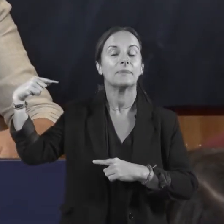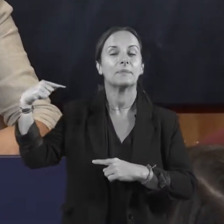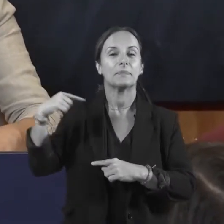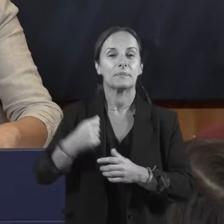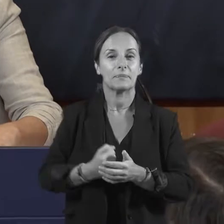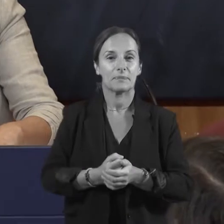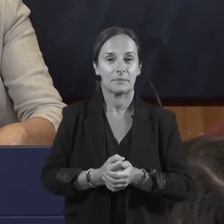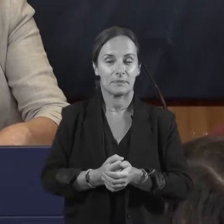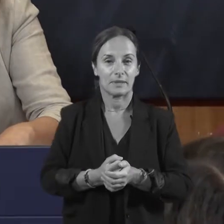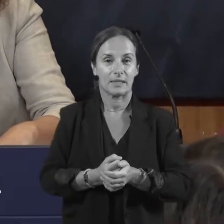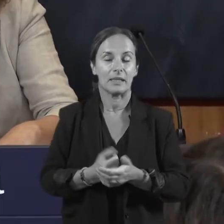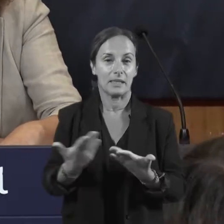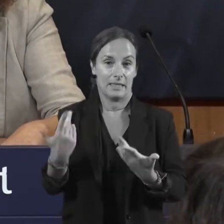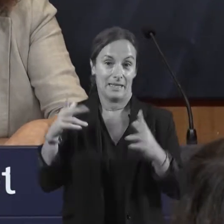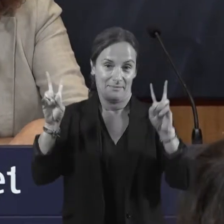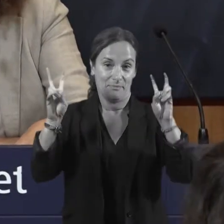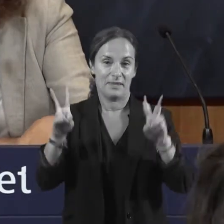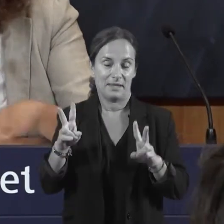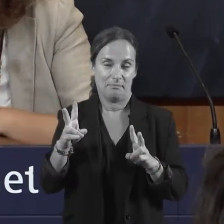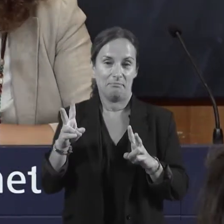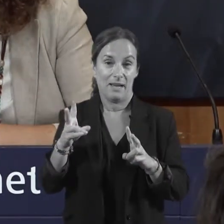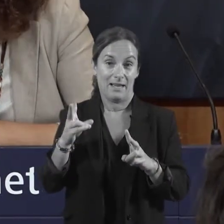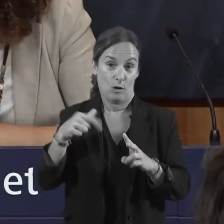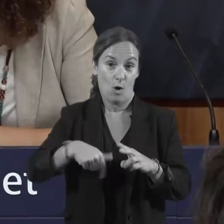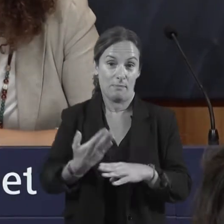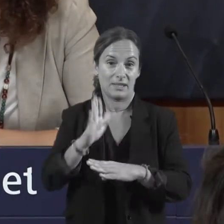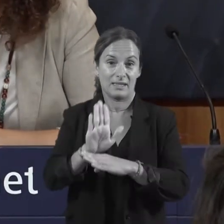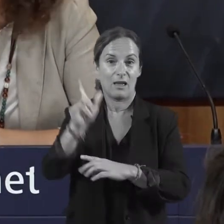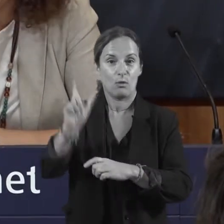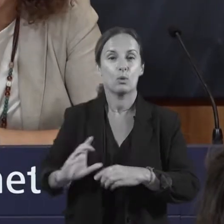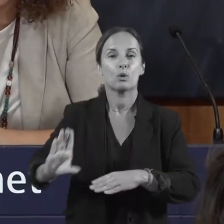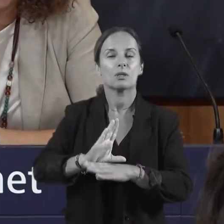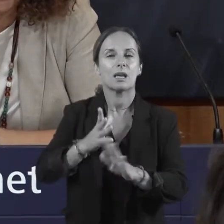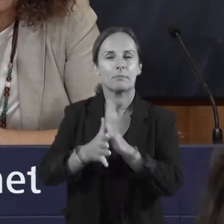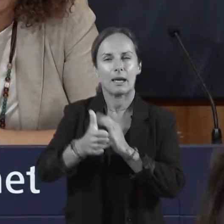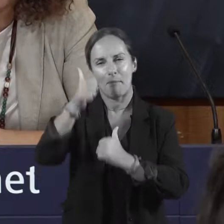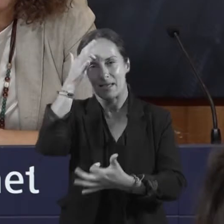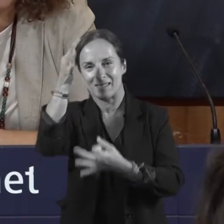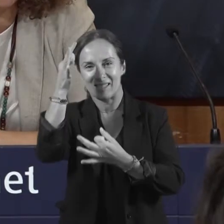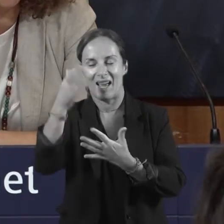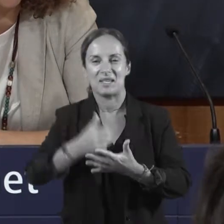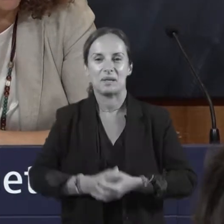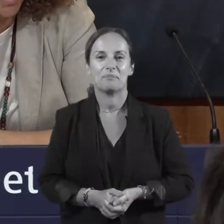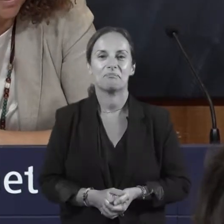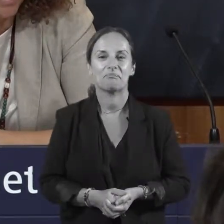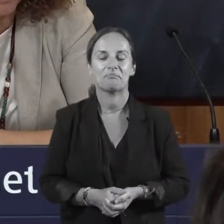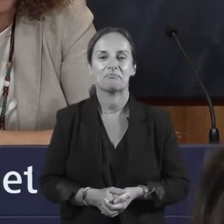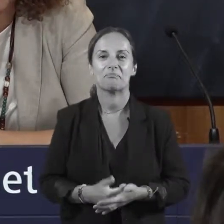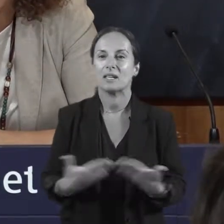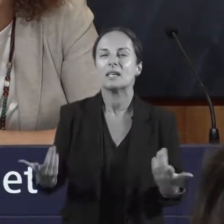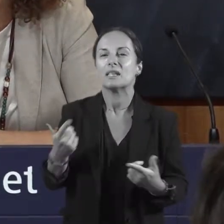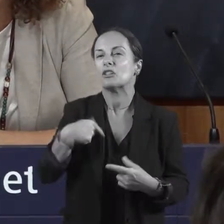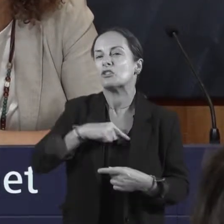diu Fall for Mallorca i que ara el conseller ens explicarà amb més detall en què consisteix aquesta experiència. No? Hem d'anar a cercar un turisme